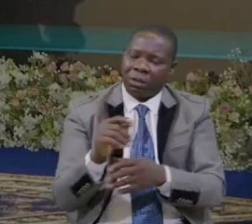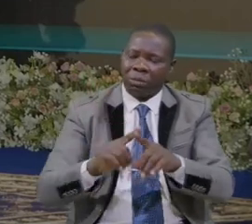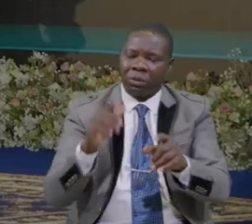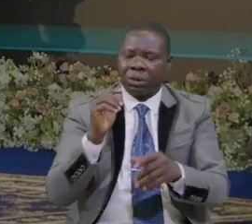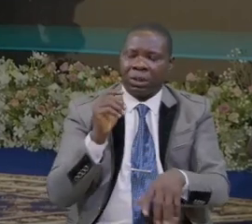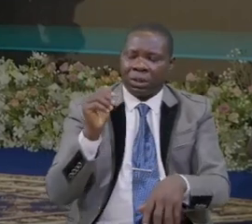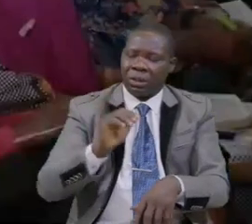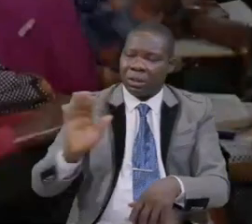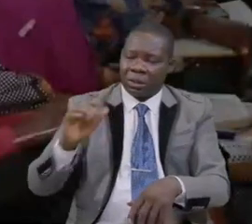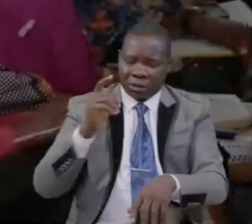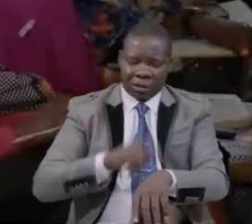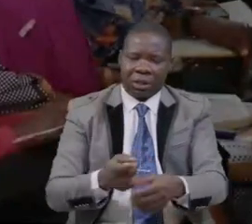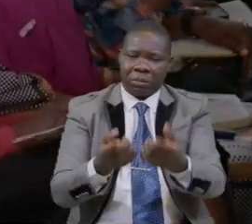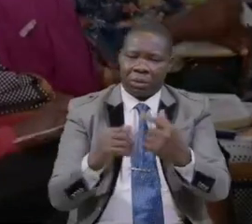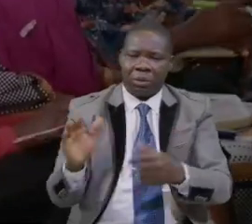heure aussi va sonner.